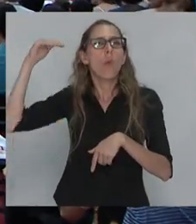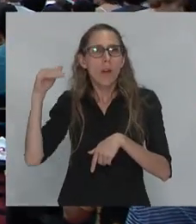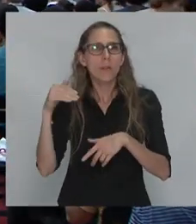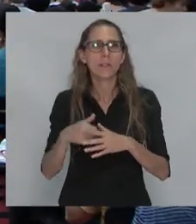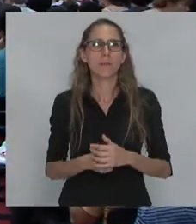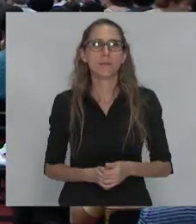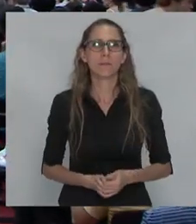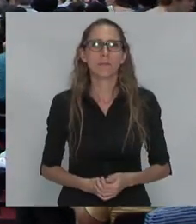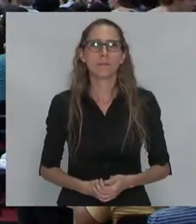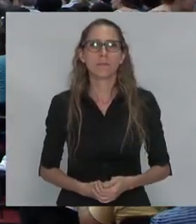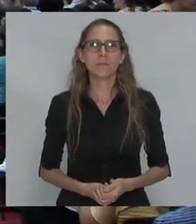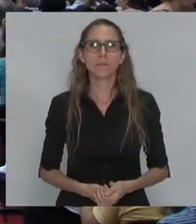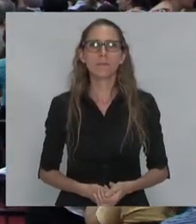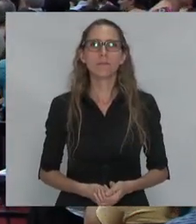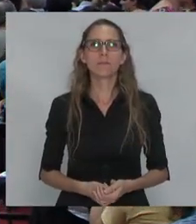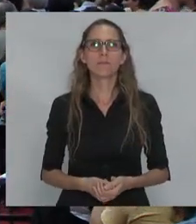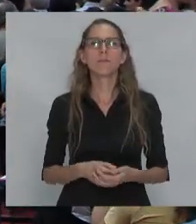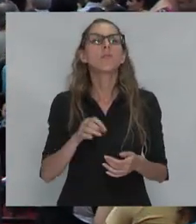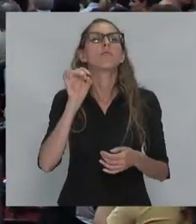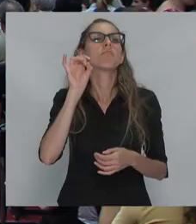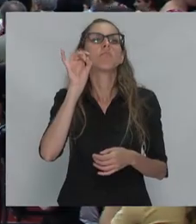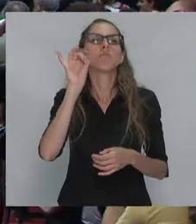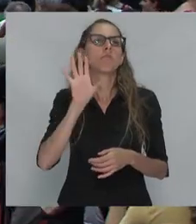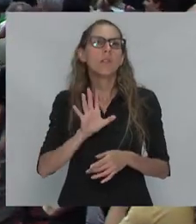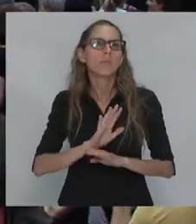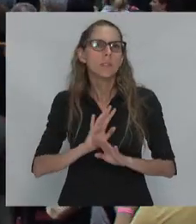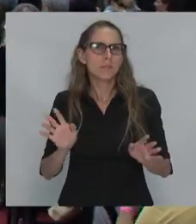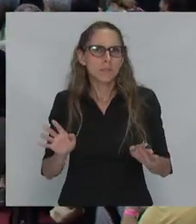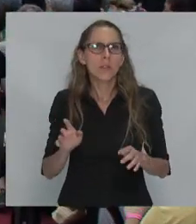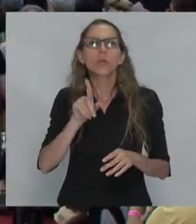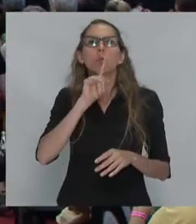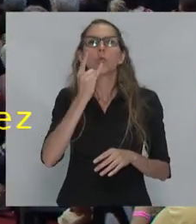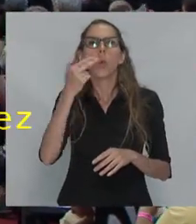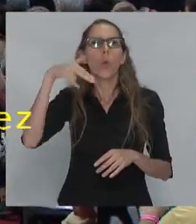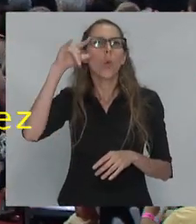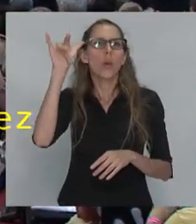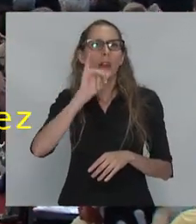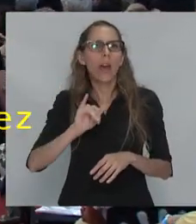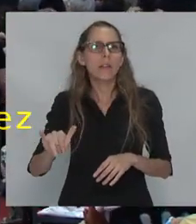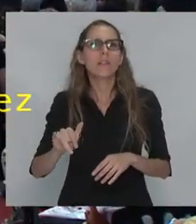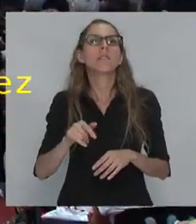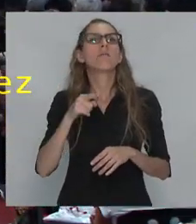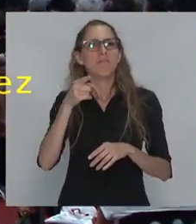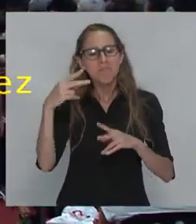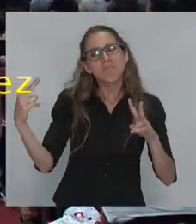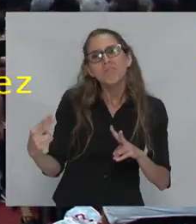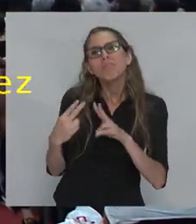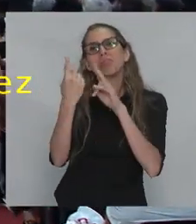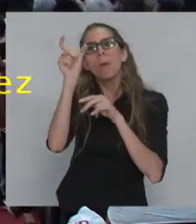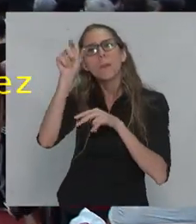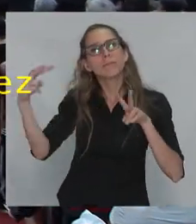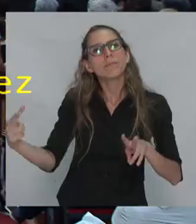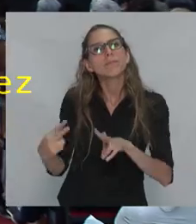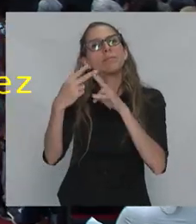On était seul chez lui, à Tunis. Et à un moment, il m'a dit une chose très belle. Il m'a dit, tu